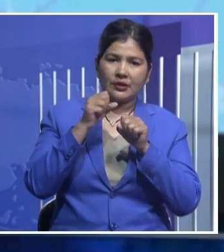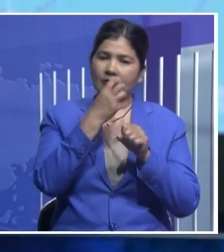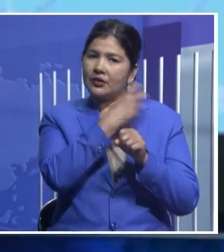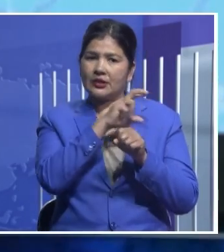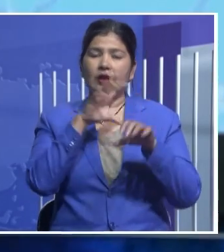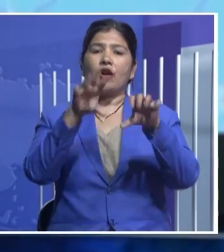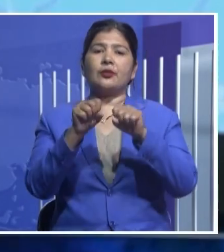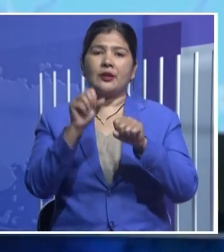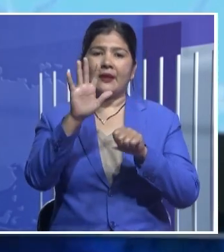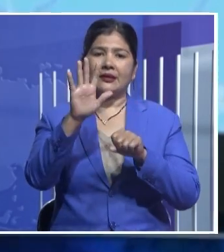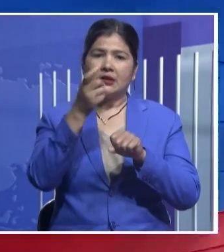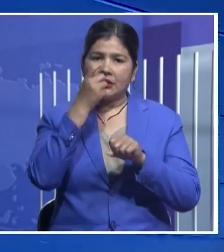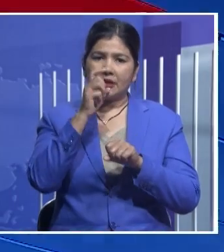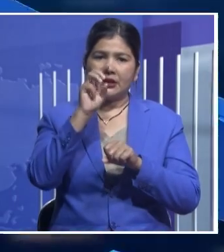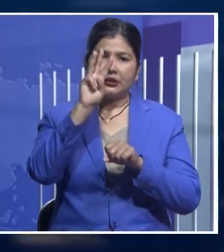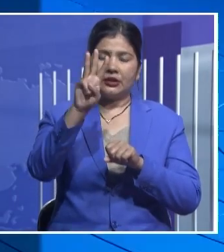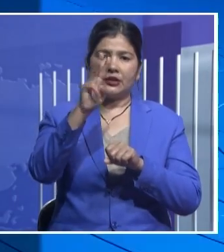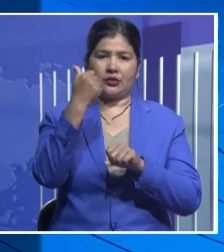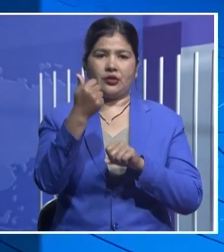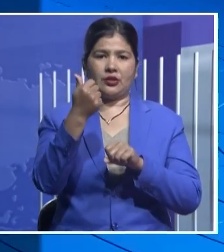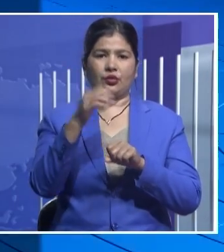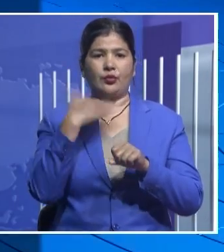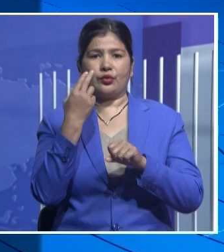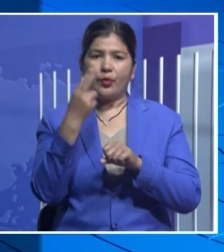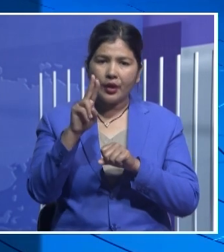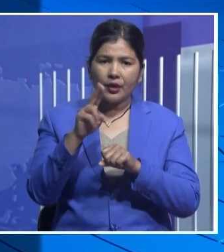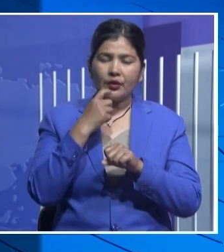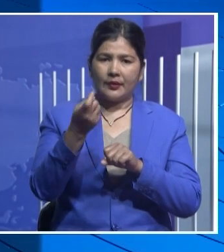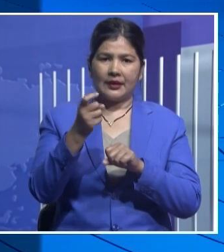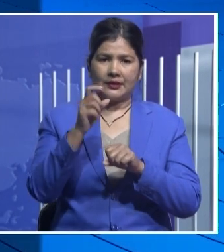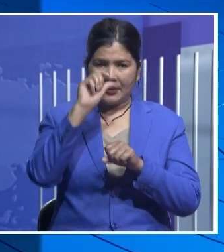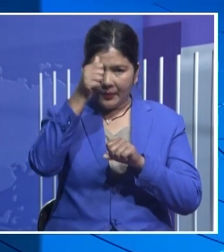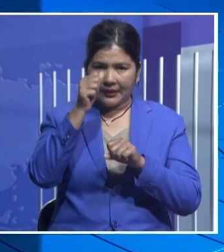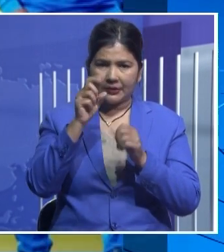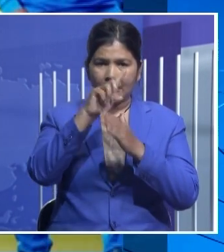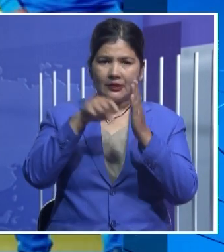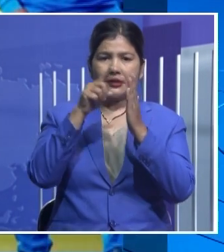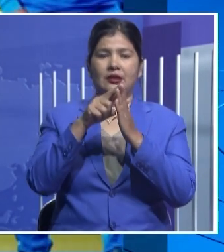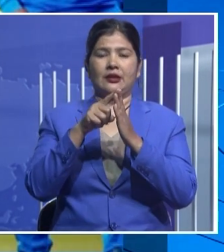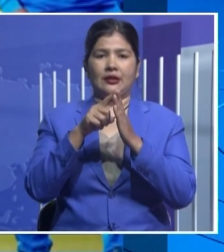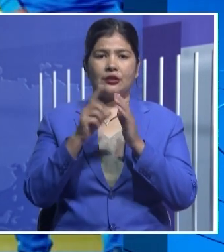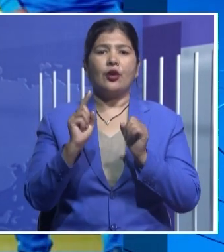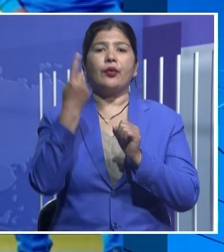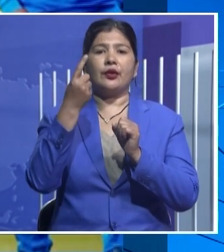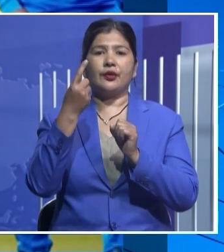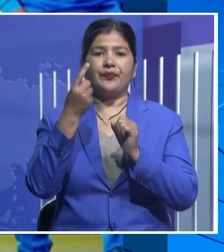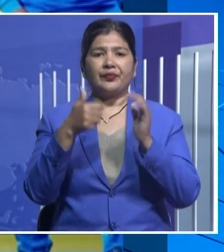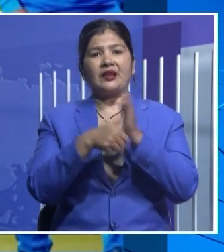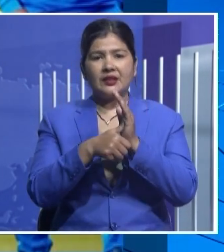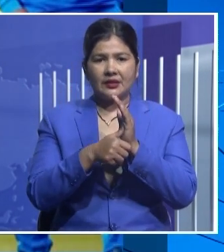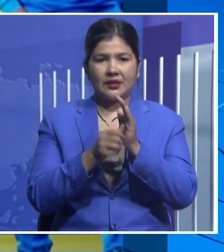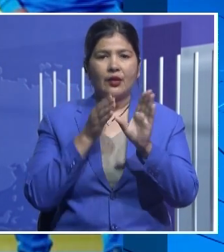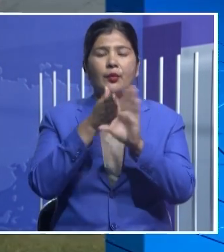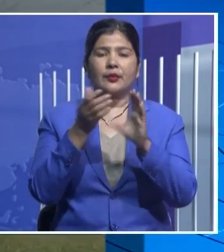536 जनाको मृत्यु भएको संयुक्त राष्ट्रसंघको भनाई। र भारत र श्रीलंका बीच हुने पहिलो टेस्ट क्रिकेटमा दर्शकलाई प्रवेश दिने